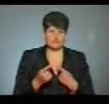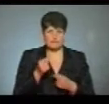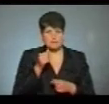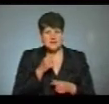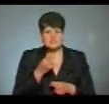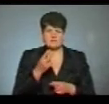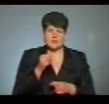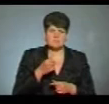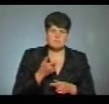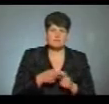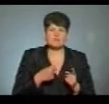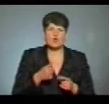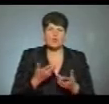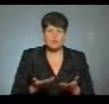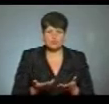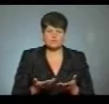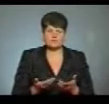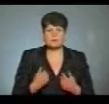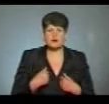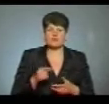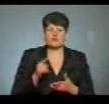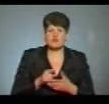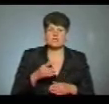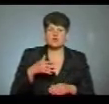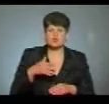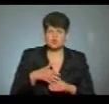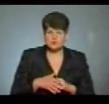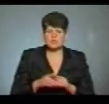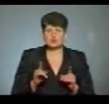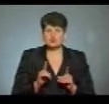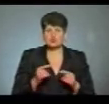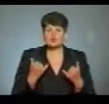Місяць, два, півроку, ще під час цієї пандемії? Ми повинні розуміти, що сьогодні